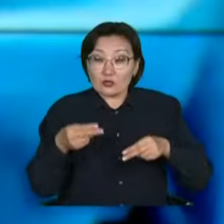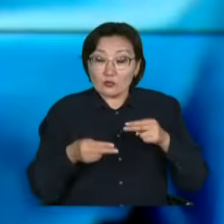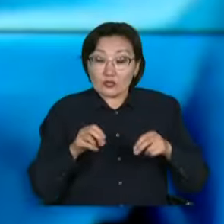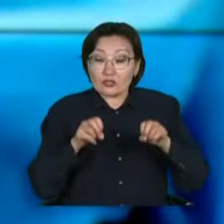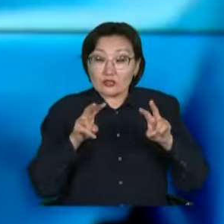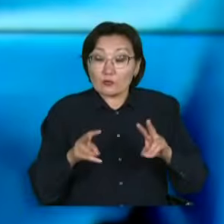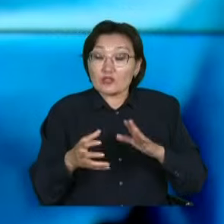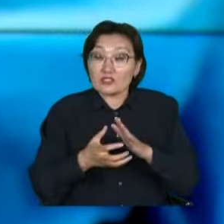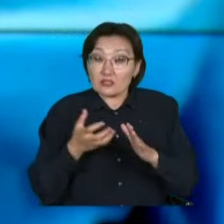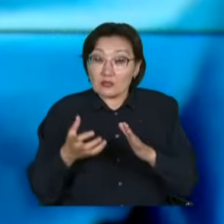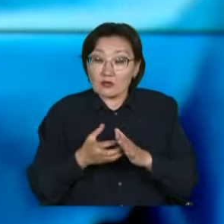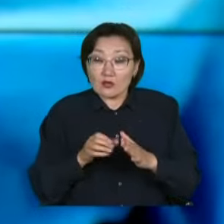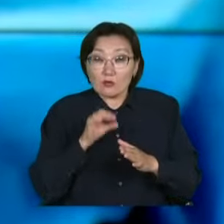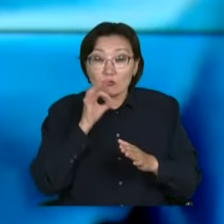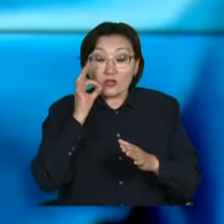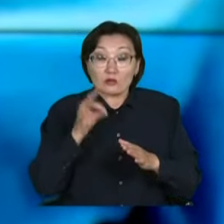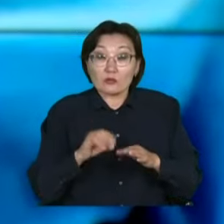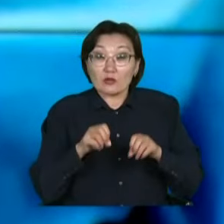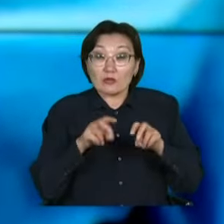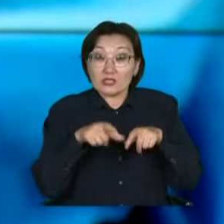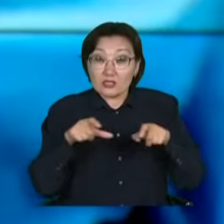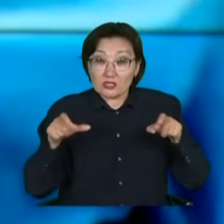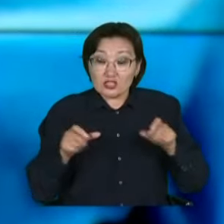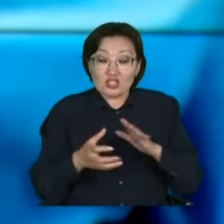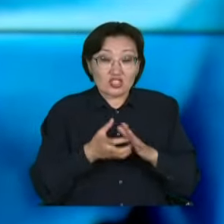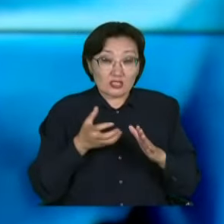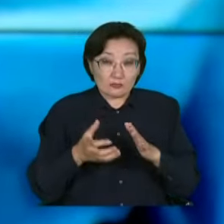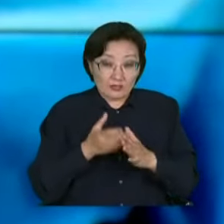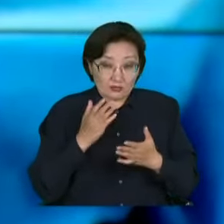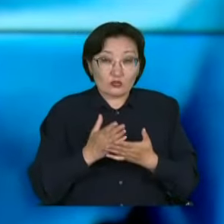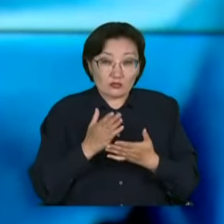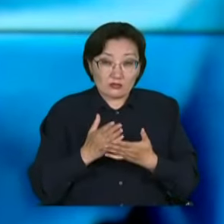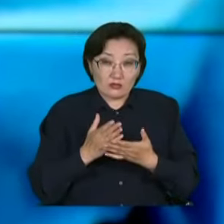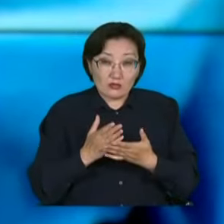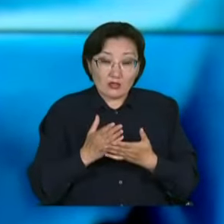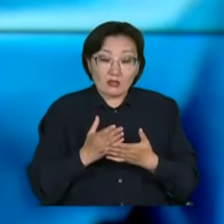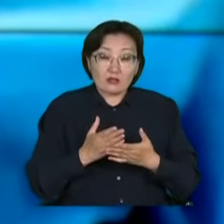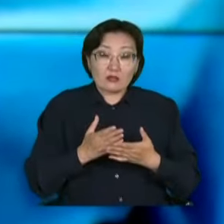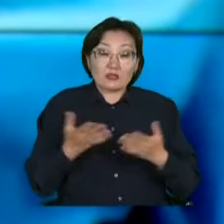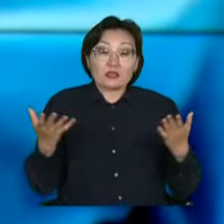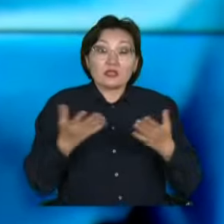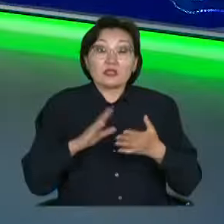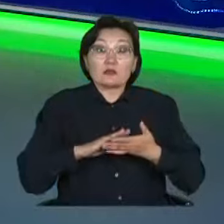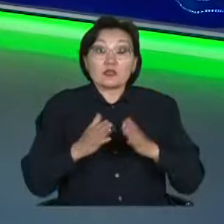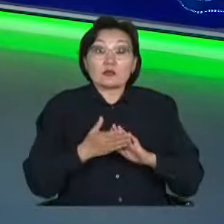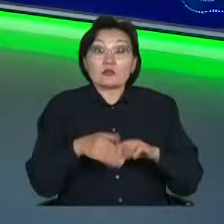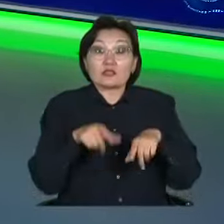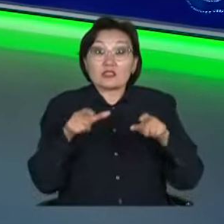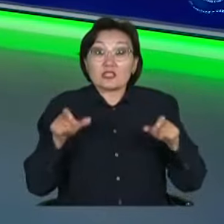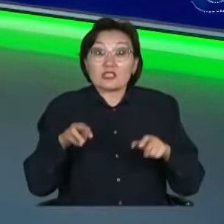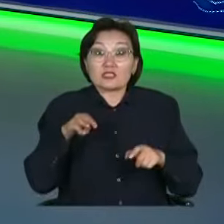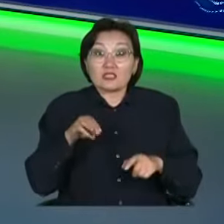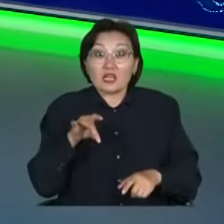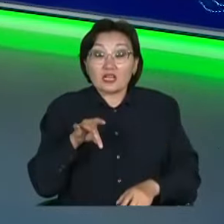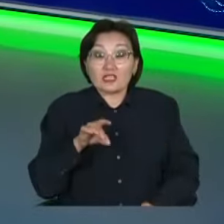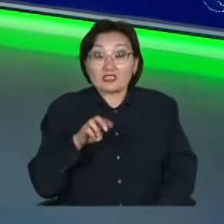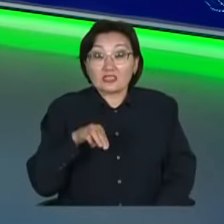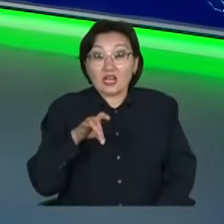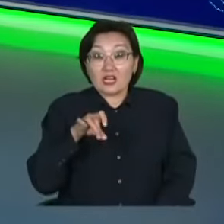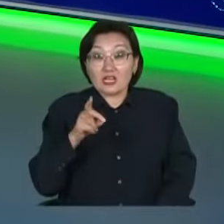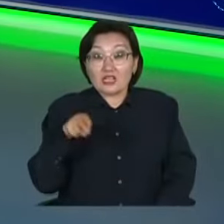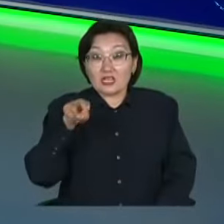тапшы болғанымен білікті мамандар жетіспейді дейсіз ғой. Жақсы, қандай жағдайда азаматтарға таракальды хирургтың